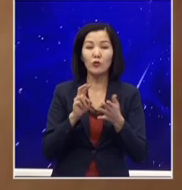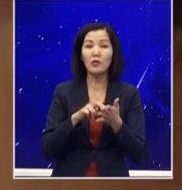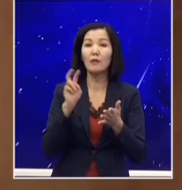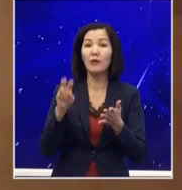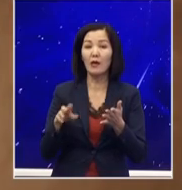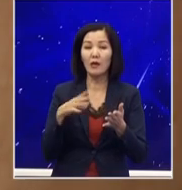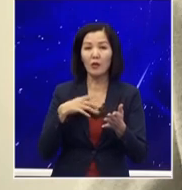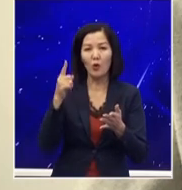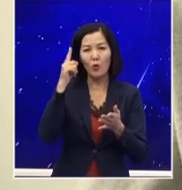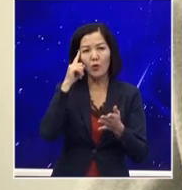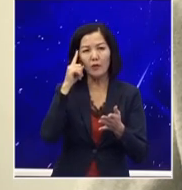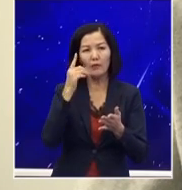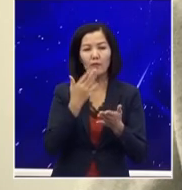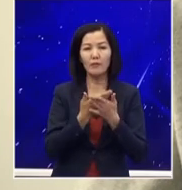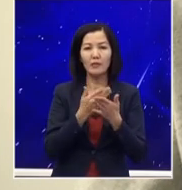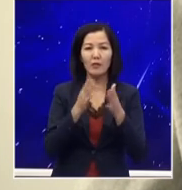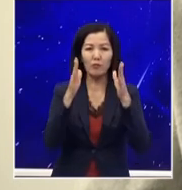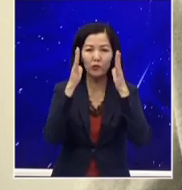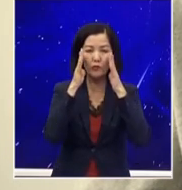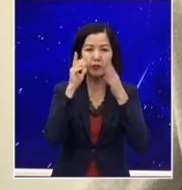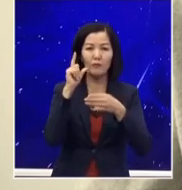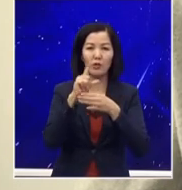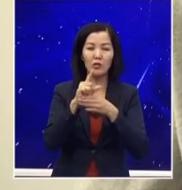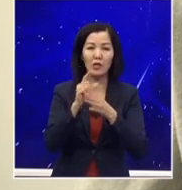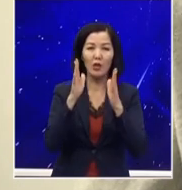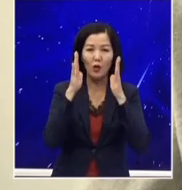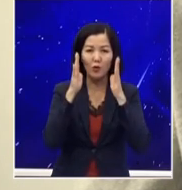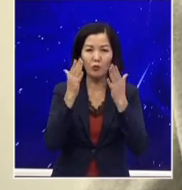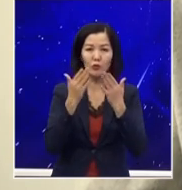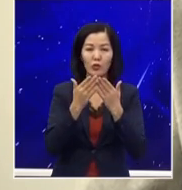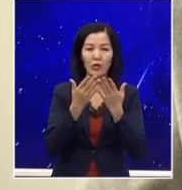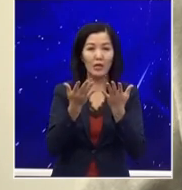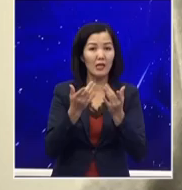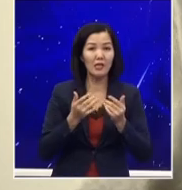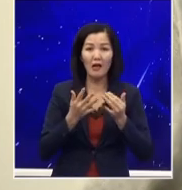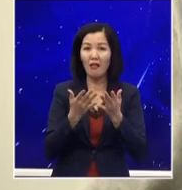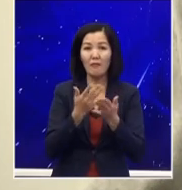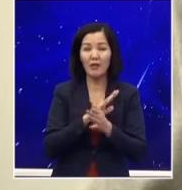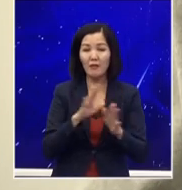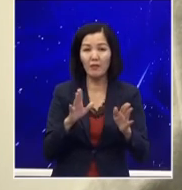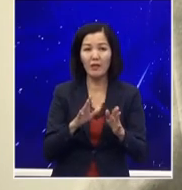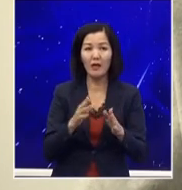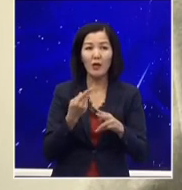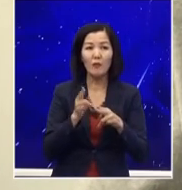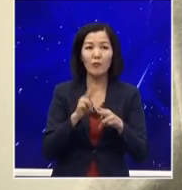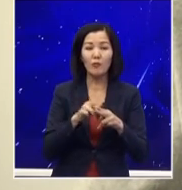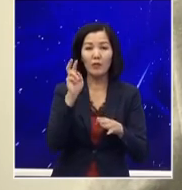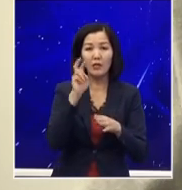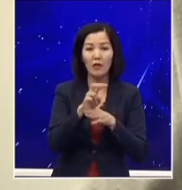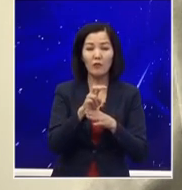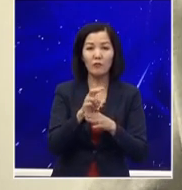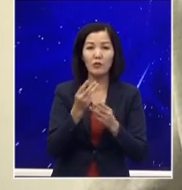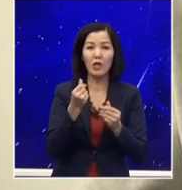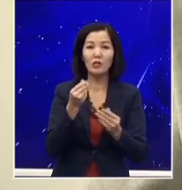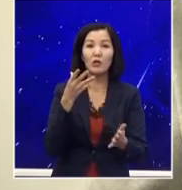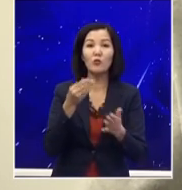келді. Ойланып қарасам, мысалы, мұсылмандар мешітте құлшылық етеді. Олардан ешкім ештеңке талап етпейді, сұрамайды. Ал бұл жерге мен келуім үшін ақы